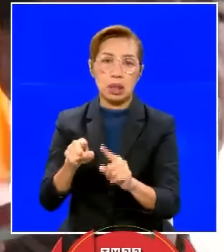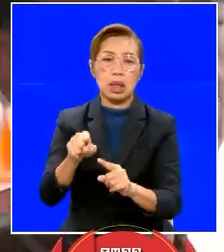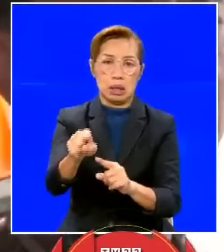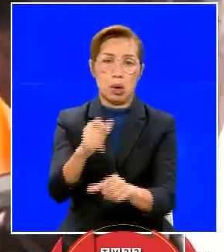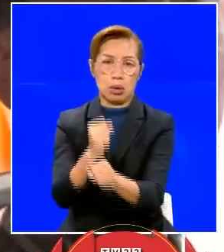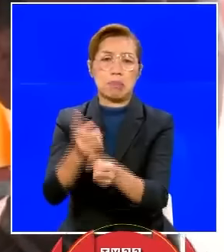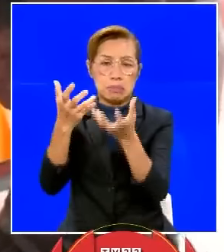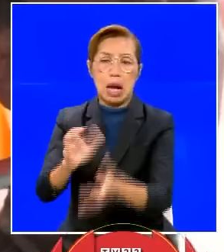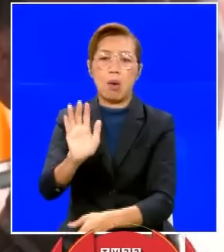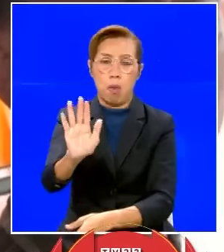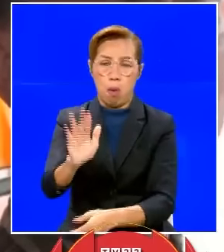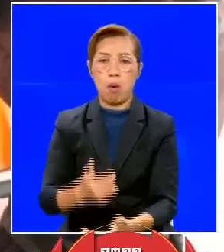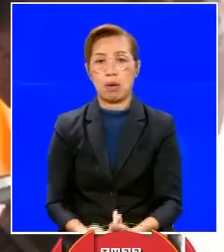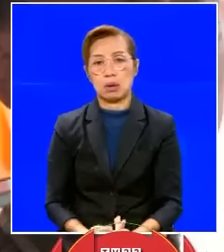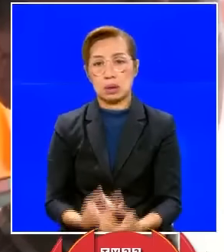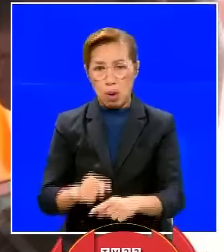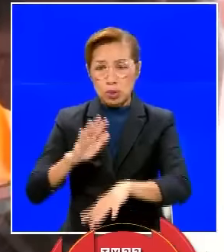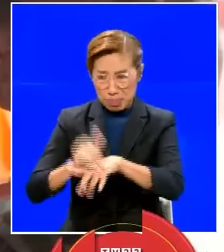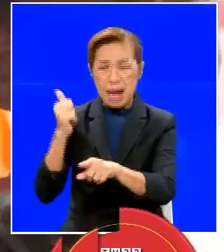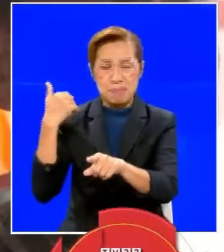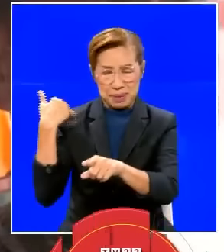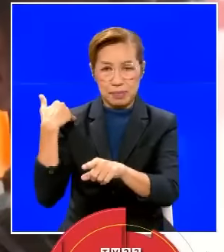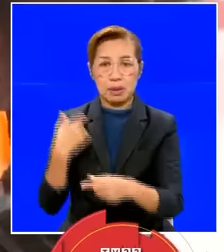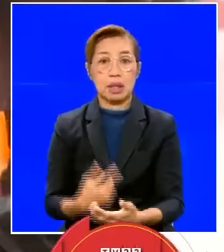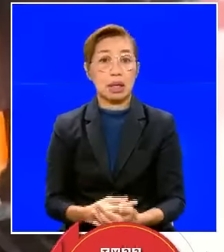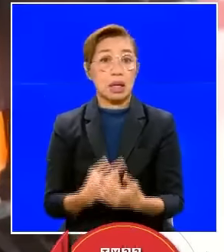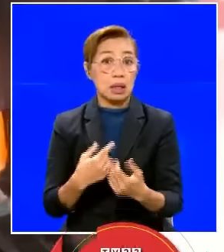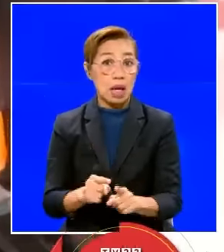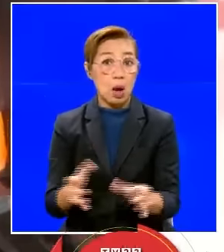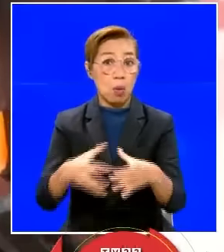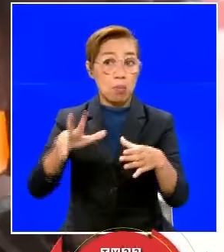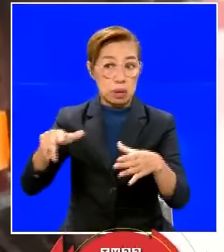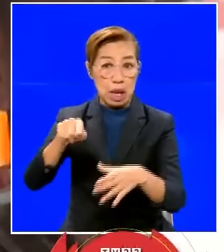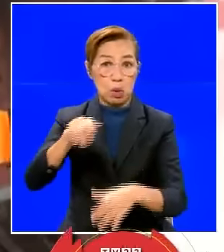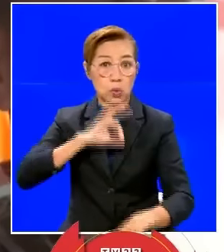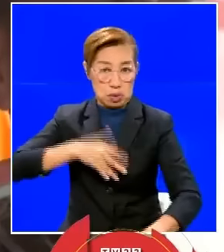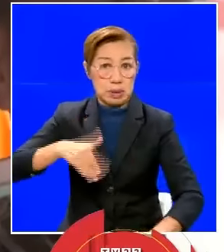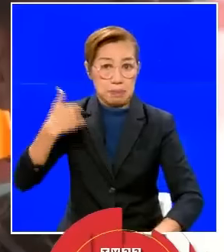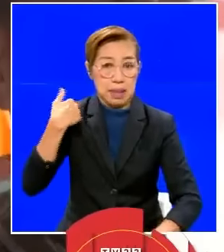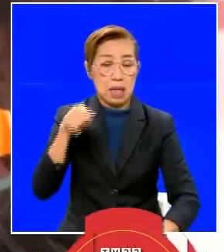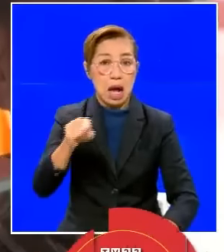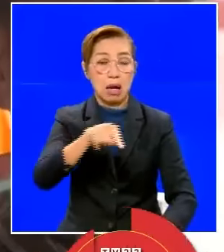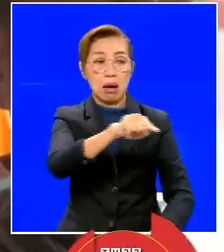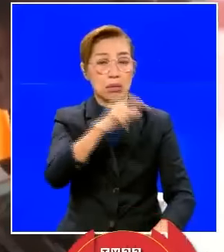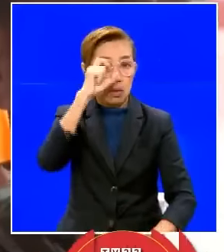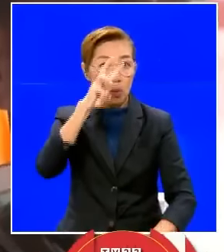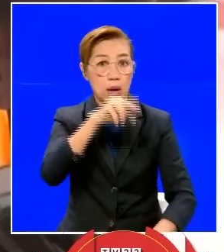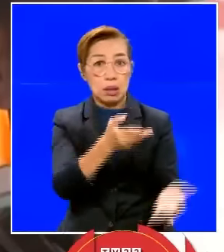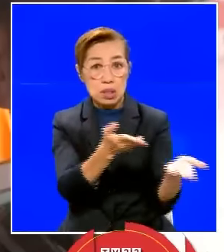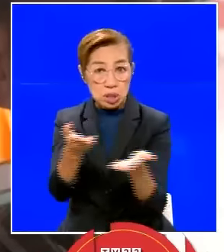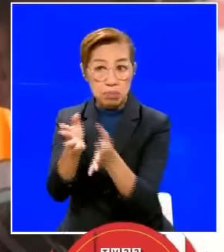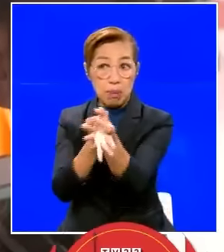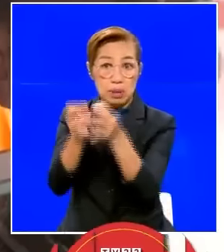ะ แต่ว่ามันก็ทำให้เกิดกระแสความไม่พอใจในฝั่งของเพื่อไทยกันค่อนข้างเยอะเหมือนกันอย่างคุณอดิศรเพียงเกตแต่ถึงขั้นแบบ